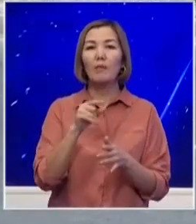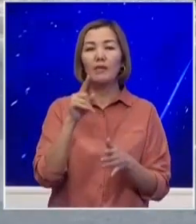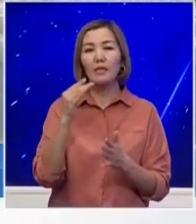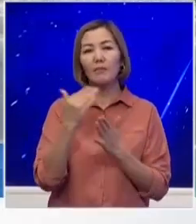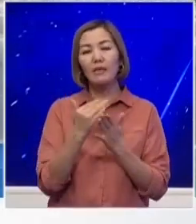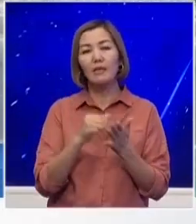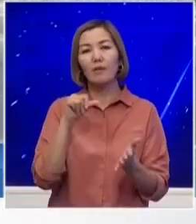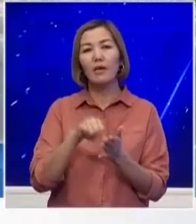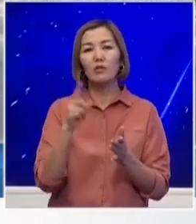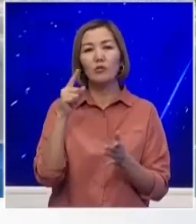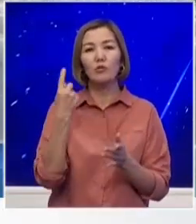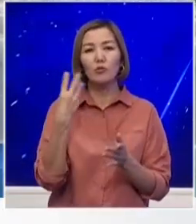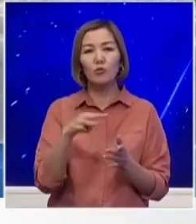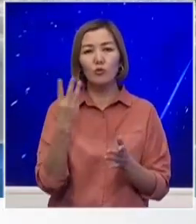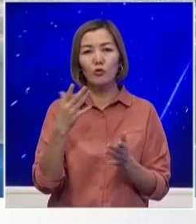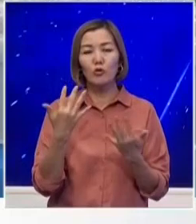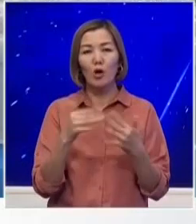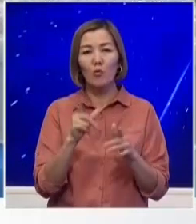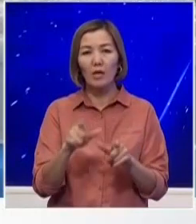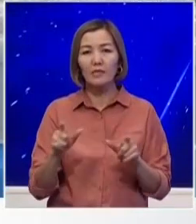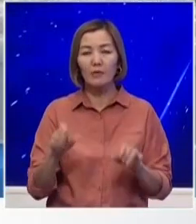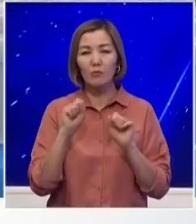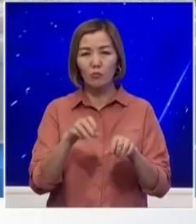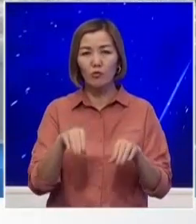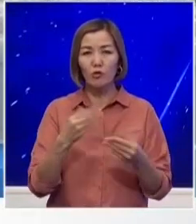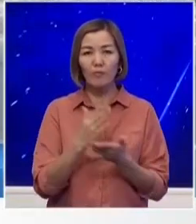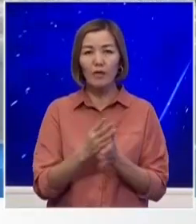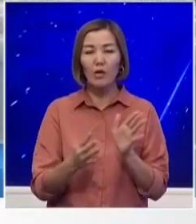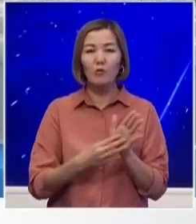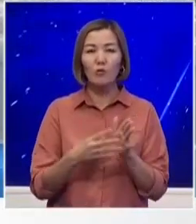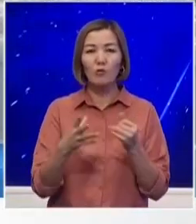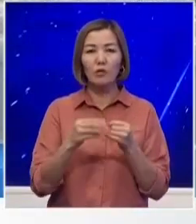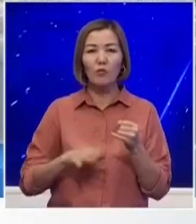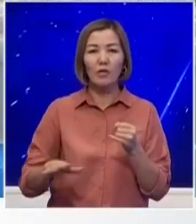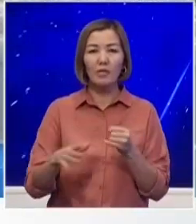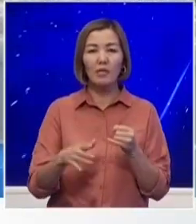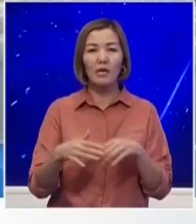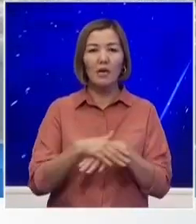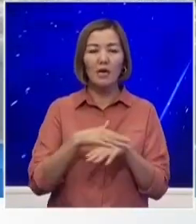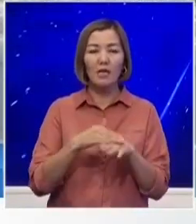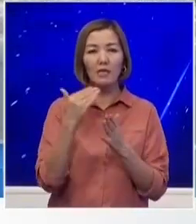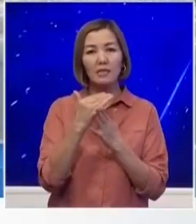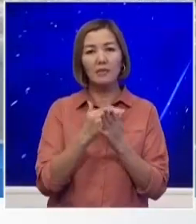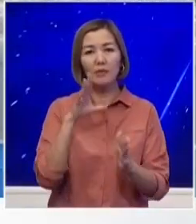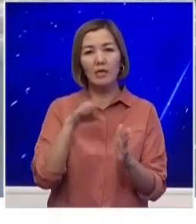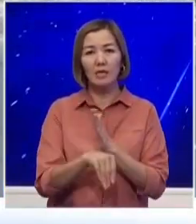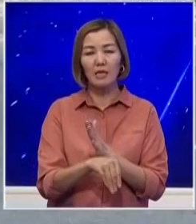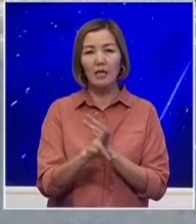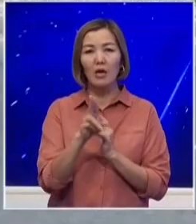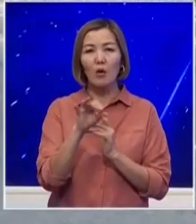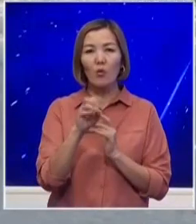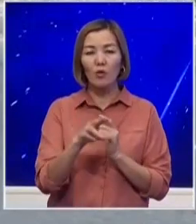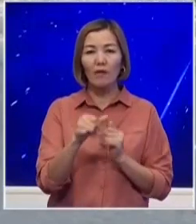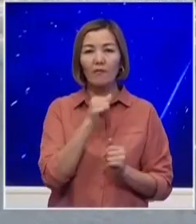облыстағы 133 ауылдық округ азаматтарының мүмкіндігі бар. Демек, 9 ауданның халқы бұл тізімге кіреді. Тек Қонаев, Талғар, Есік,